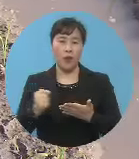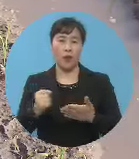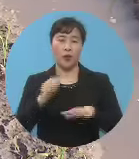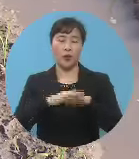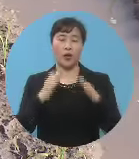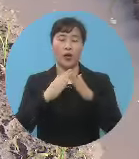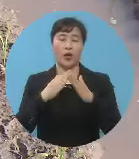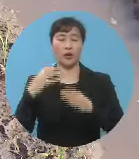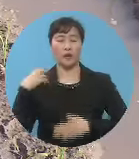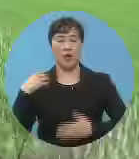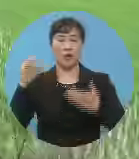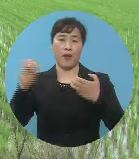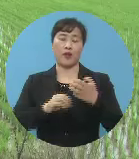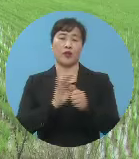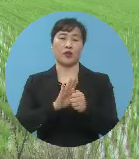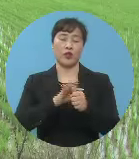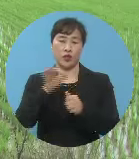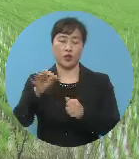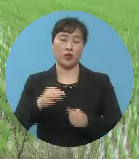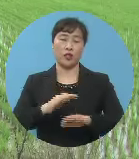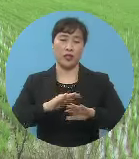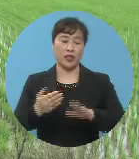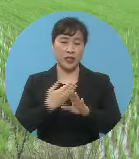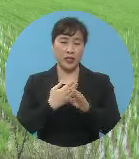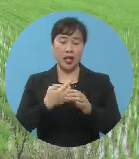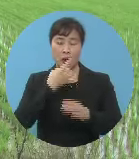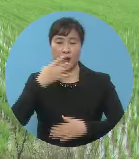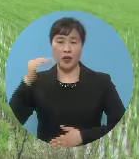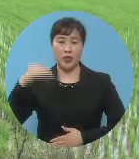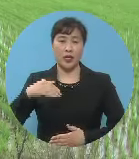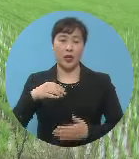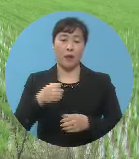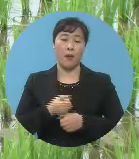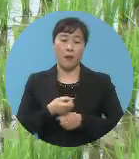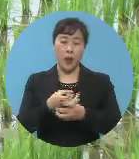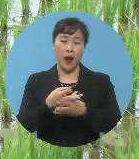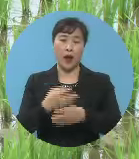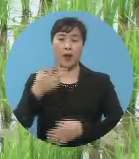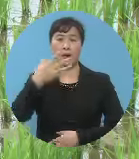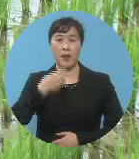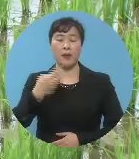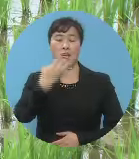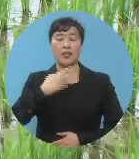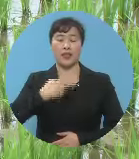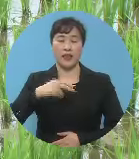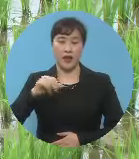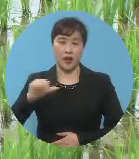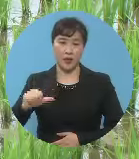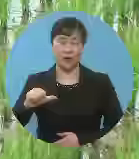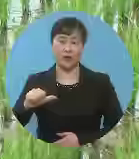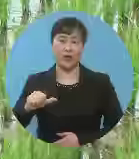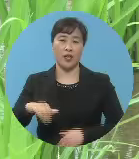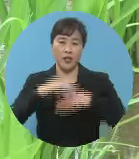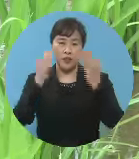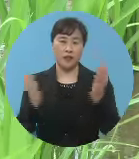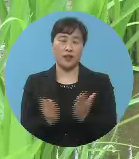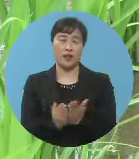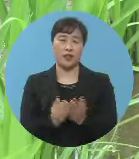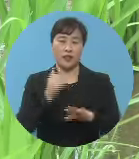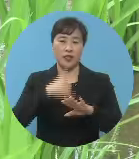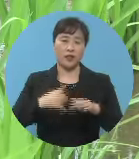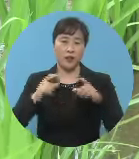지원합니다. 지난해 전남 지역 벼 재해보험 가입 면적은 8만 4천여 헥타르로 이는 전체 재배